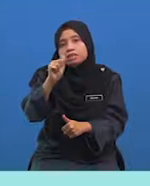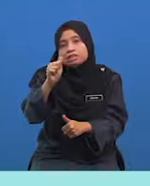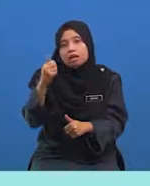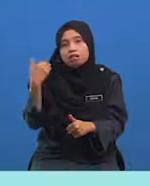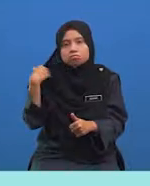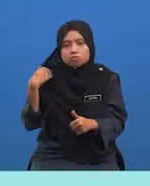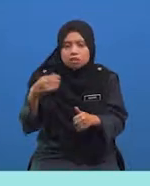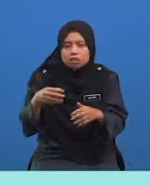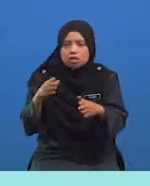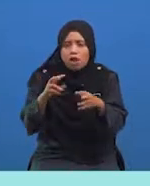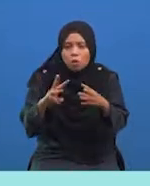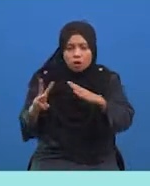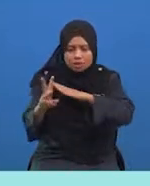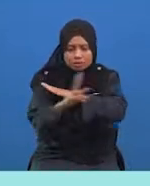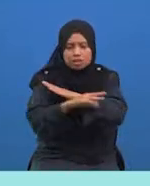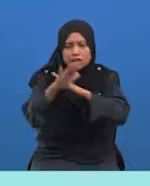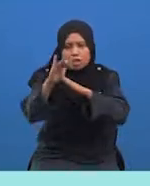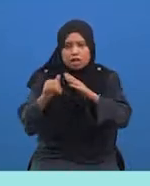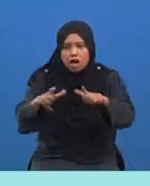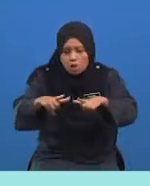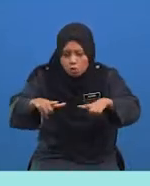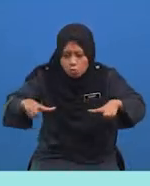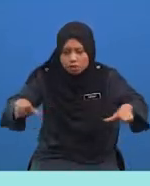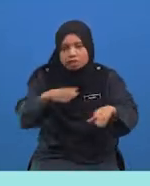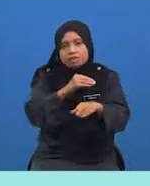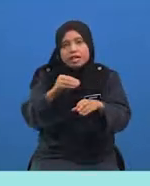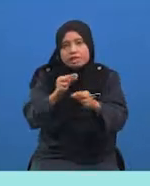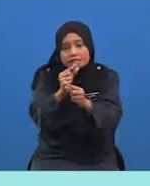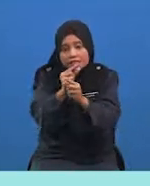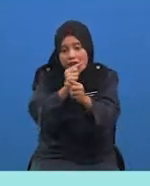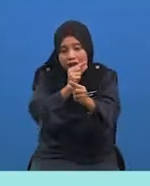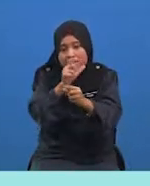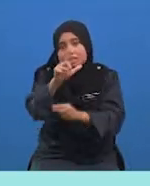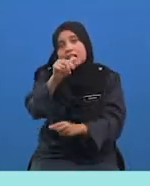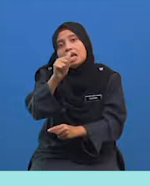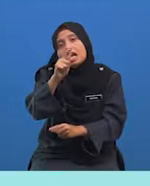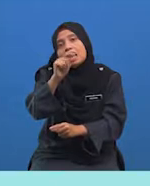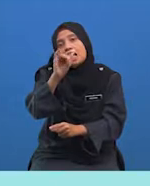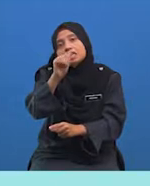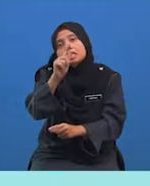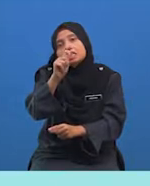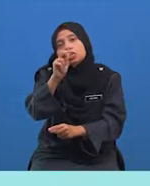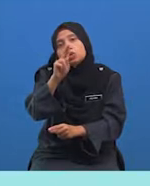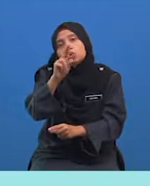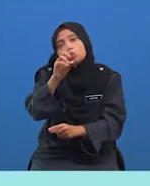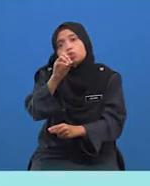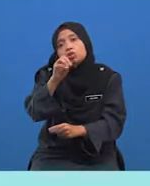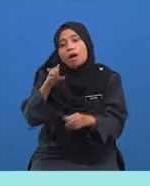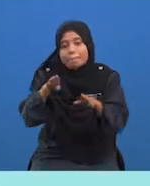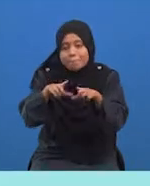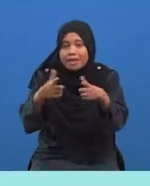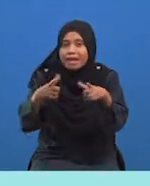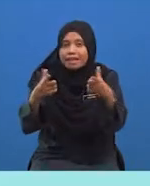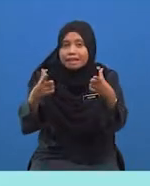yang luas dan di garisan latitud yang berbeza. Perbezaan kedudukan